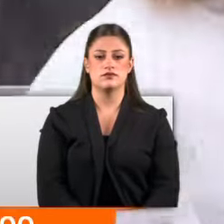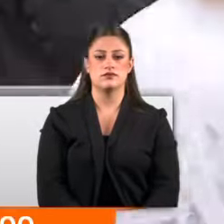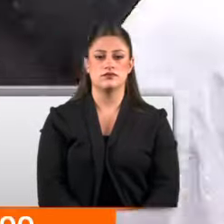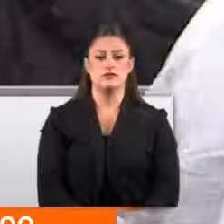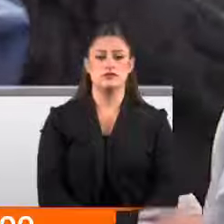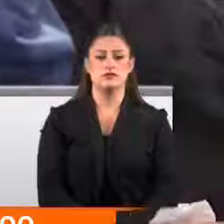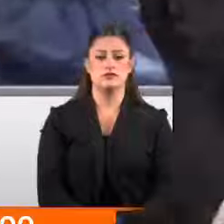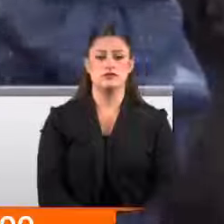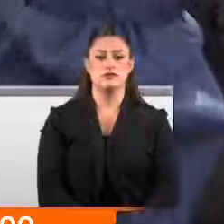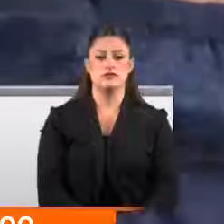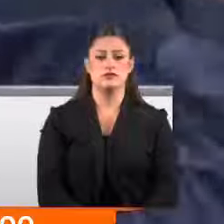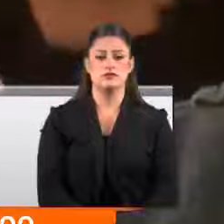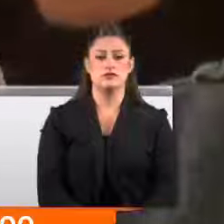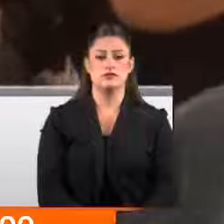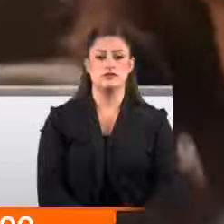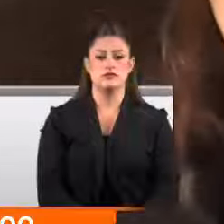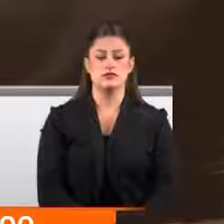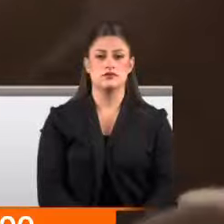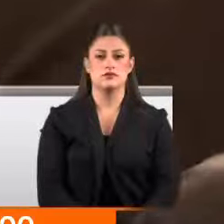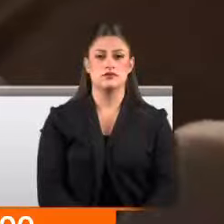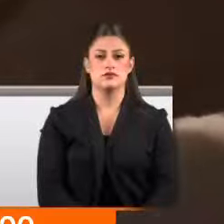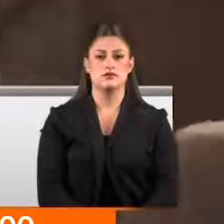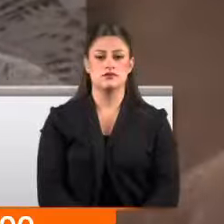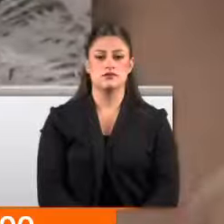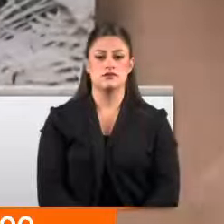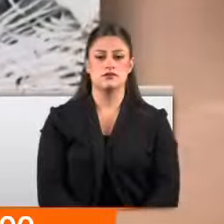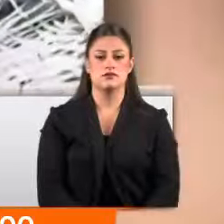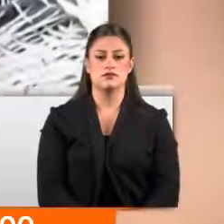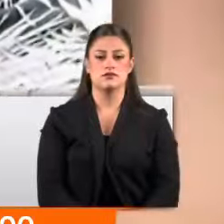söyle. Çok çok çok çok ne güzel.